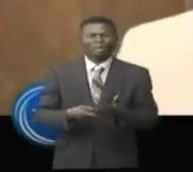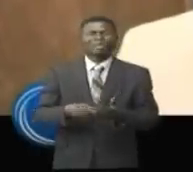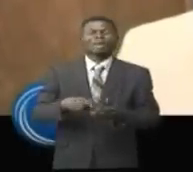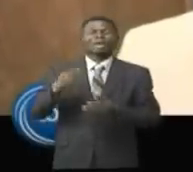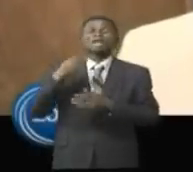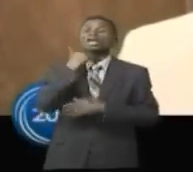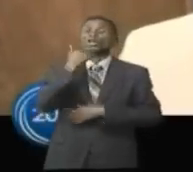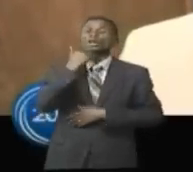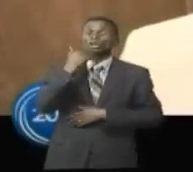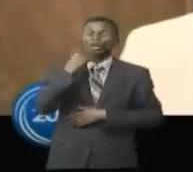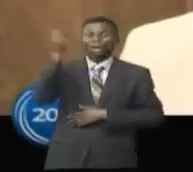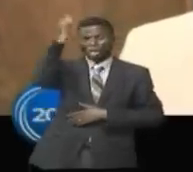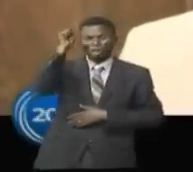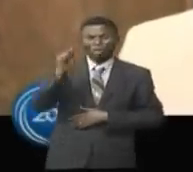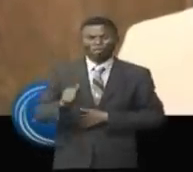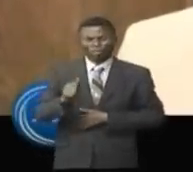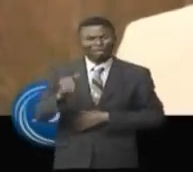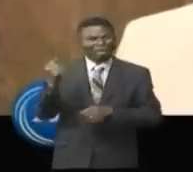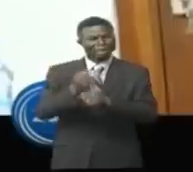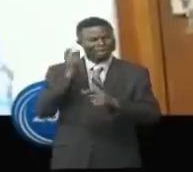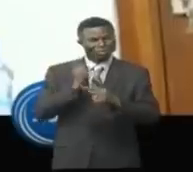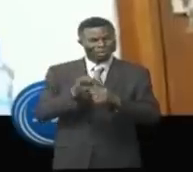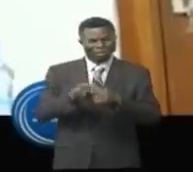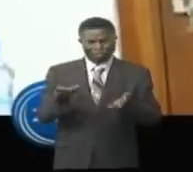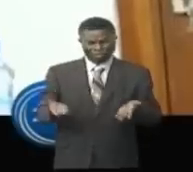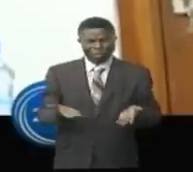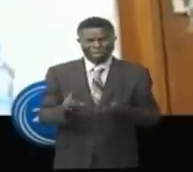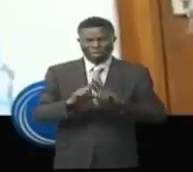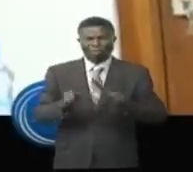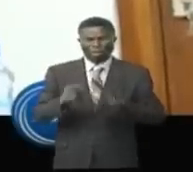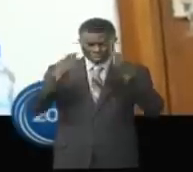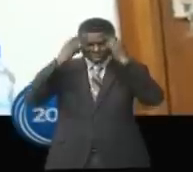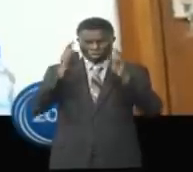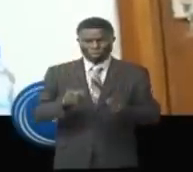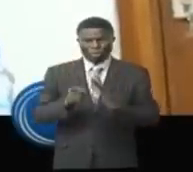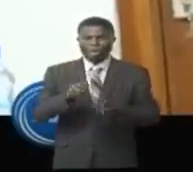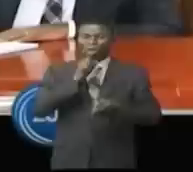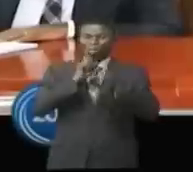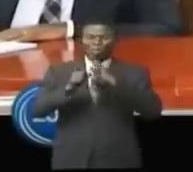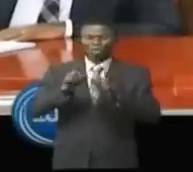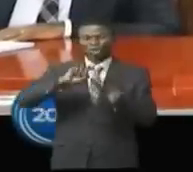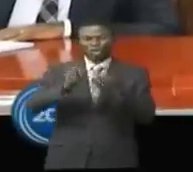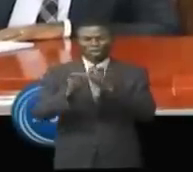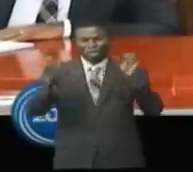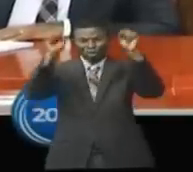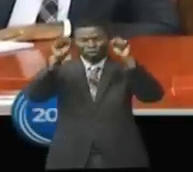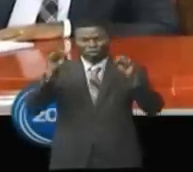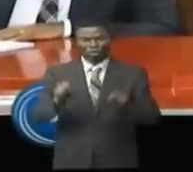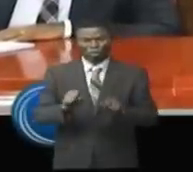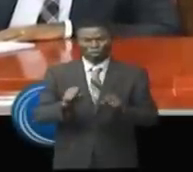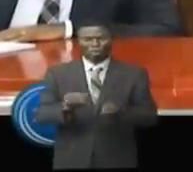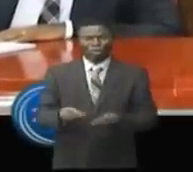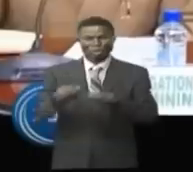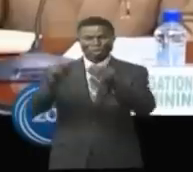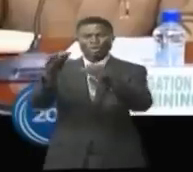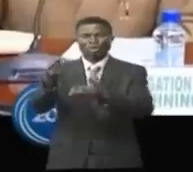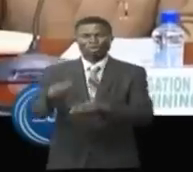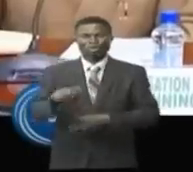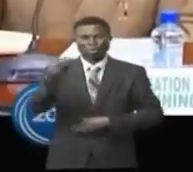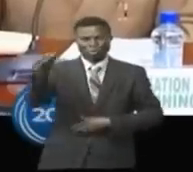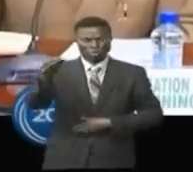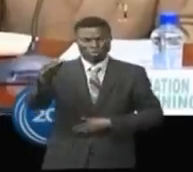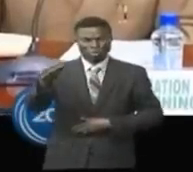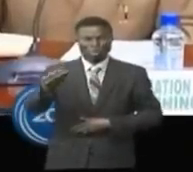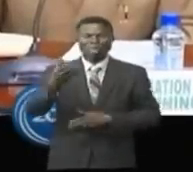d'affaires ont du mal à venir investir en RDC, mais eux ont décidé de changer le style, ce qui veut dire qu'ils apportent les capitaux frais et